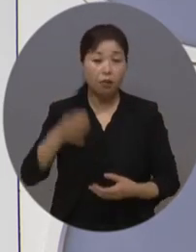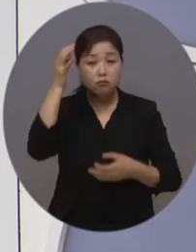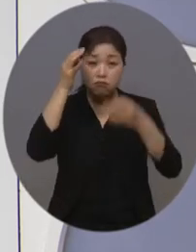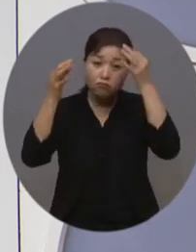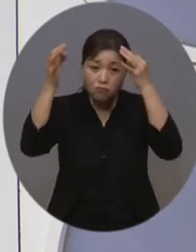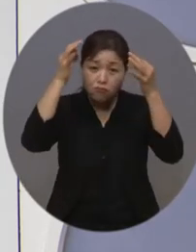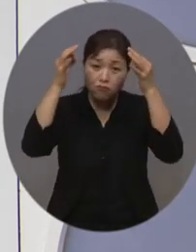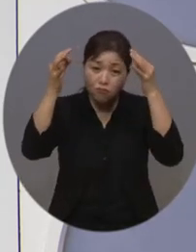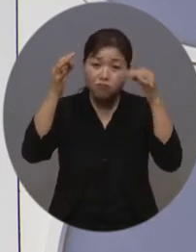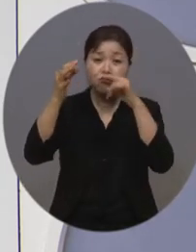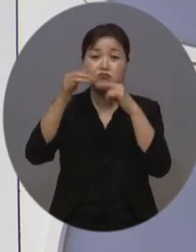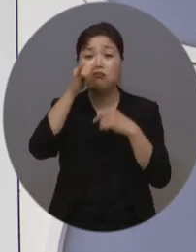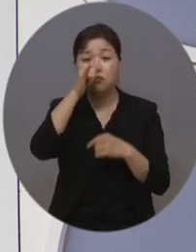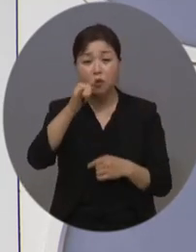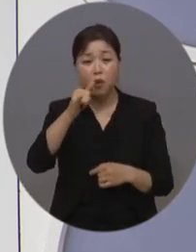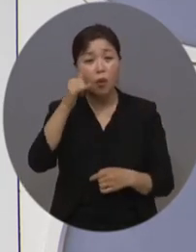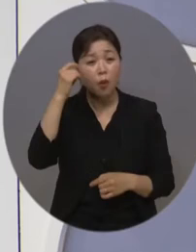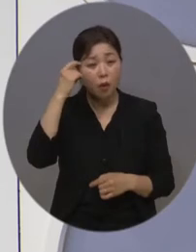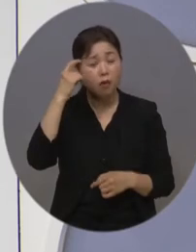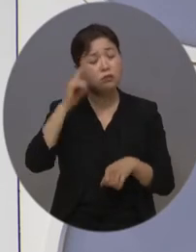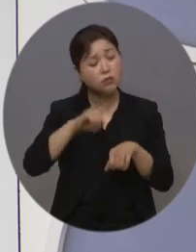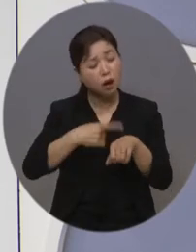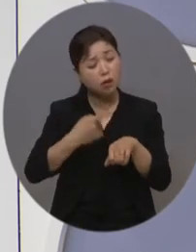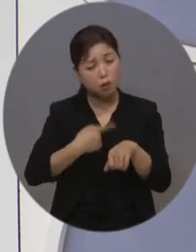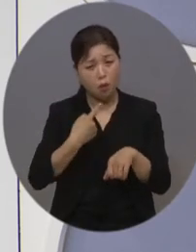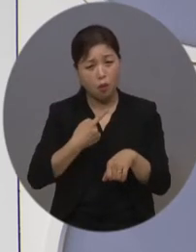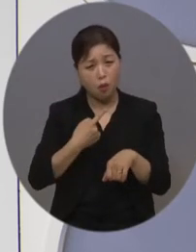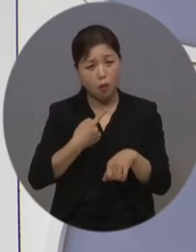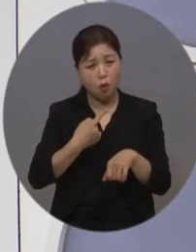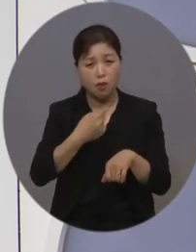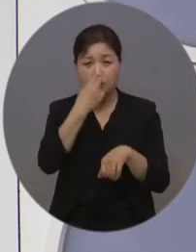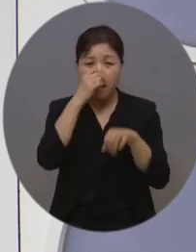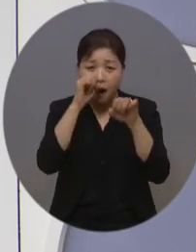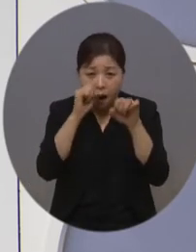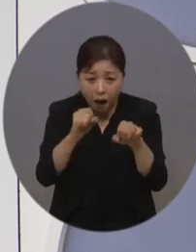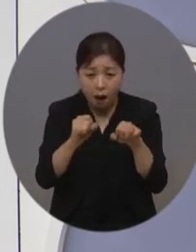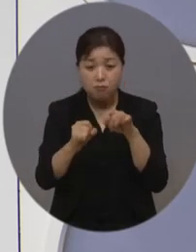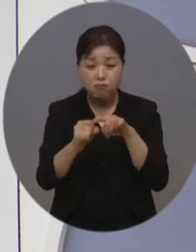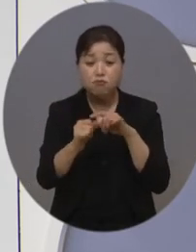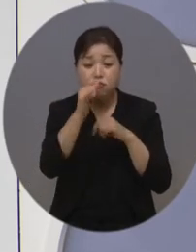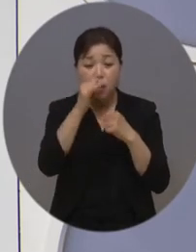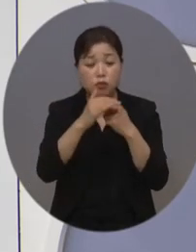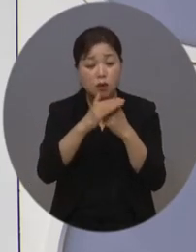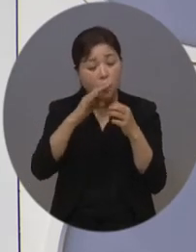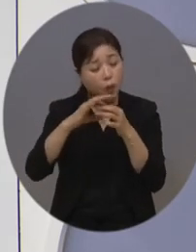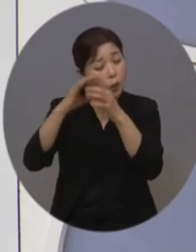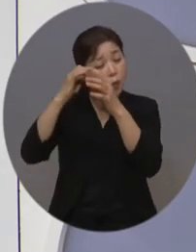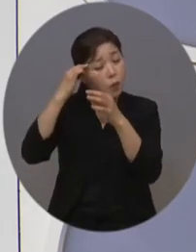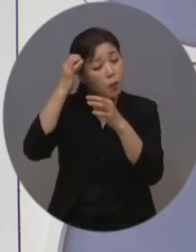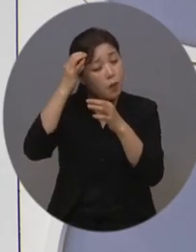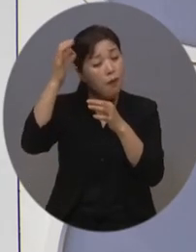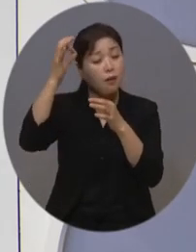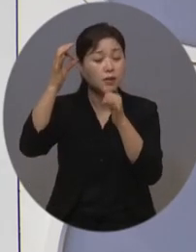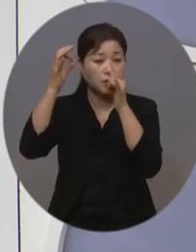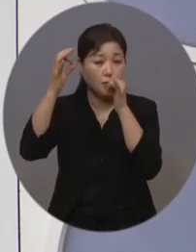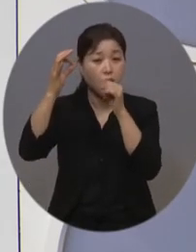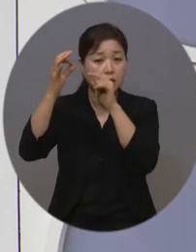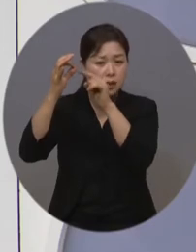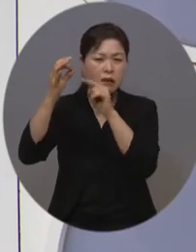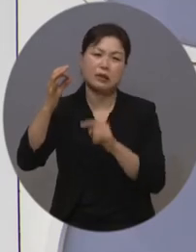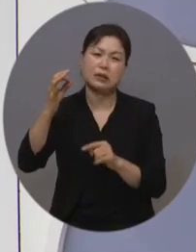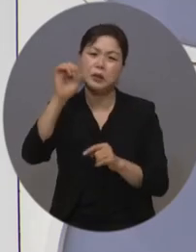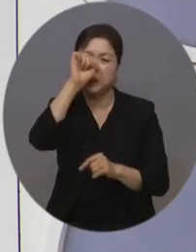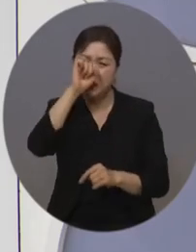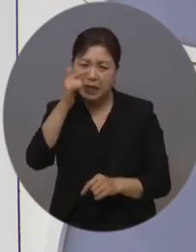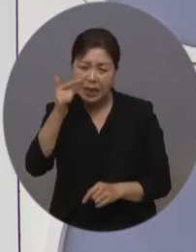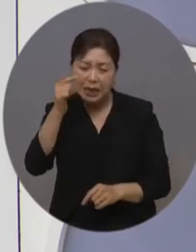살아있는 사람이 어떻게 생각이 안 떠오르겠어요. 그렇죠. 그걸 이 사람들 잡념이라고 생각하는 겁니다. 예, 예. 그리고 그건 잡념이라고 생각하지 마시고